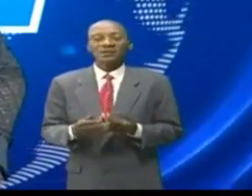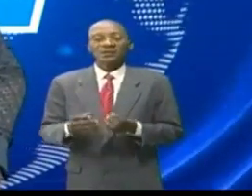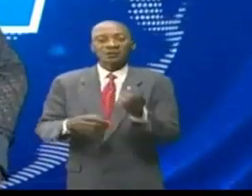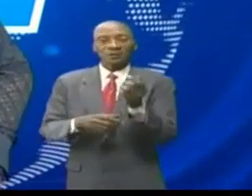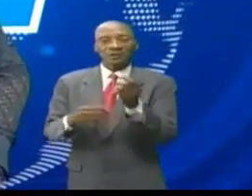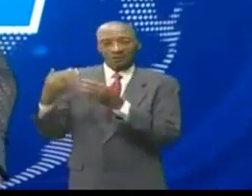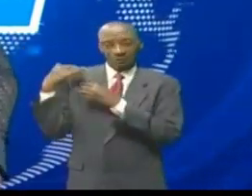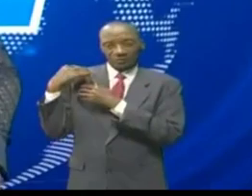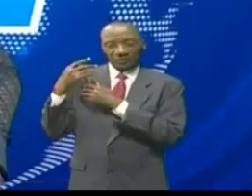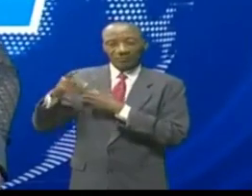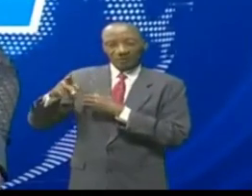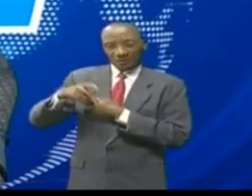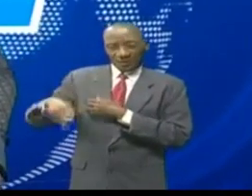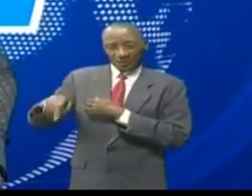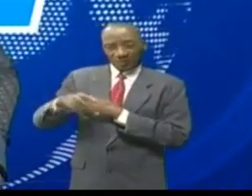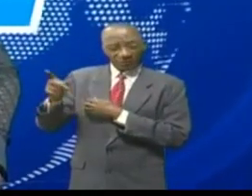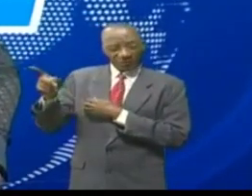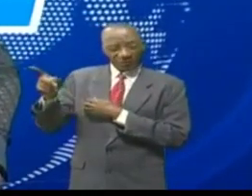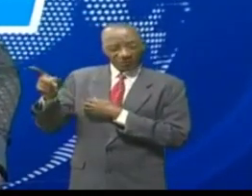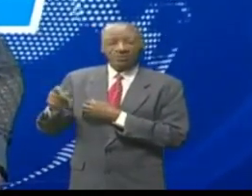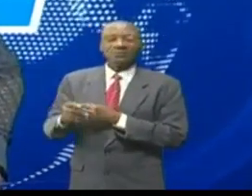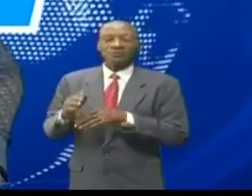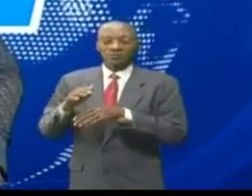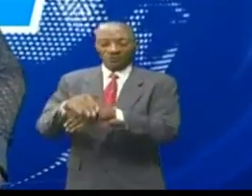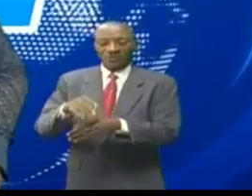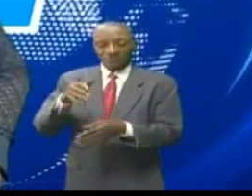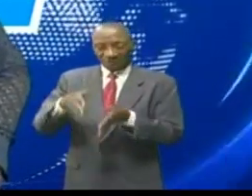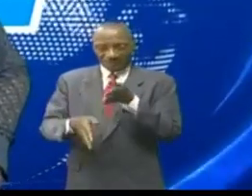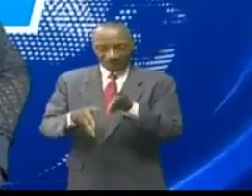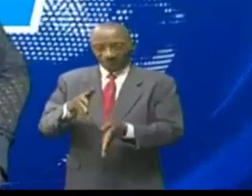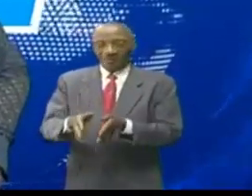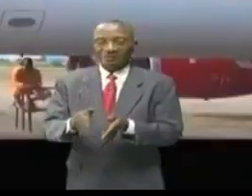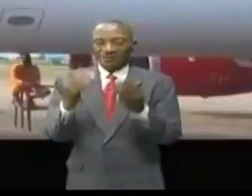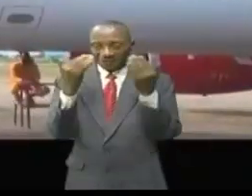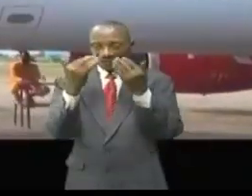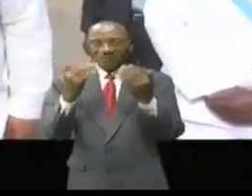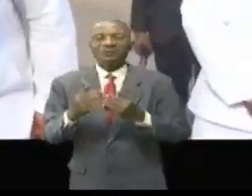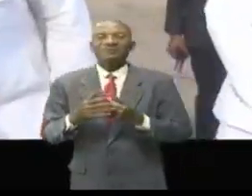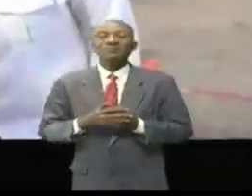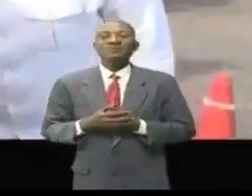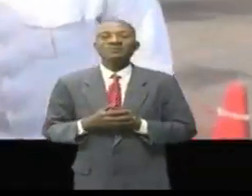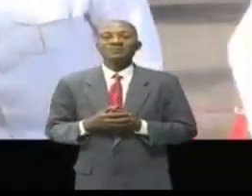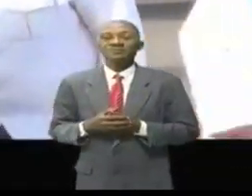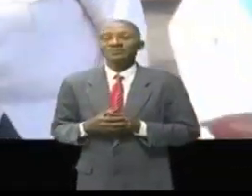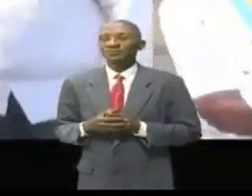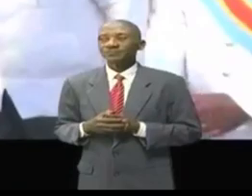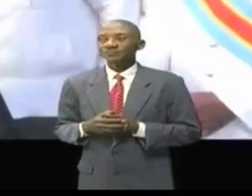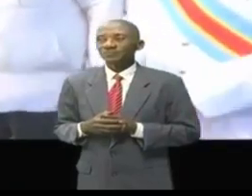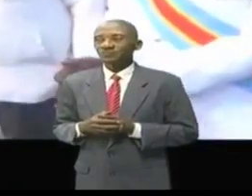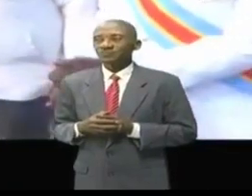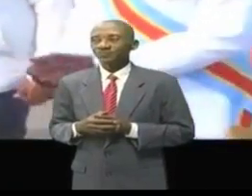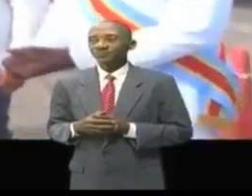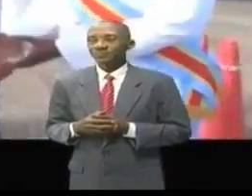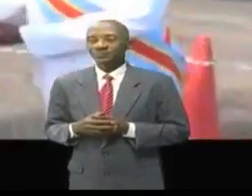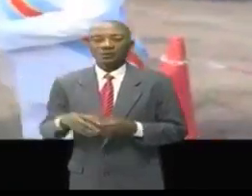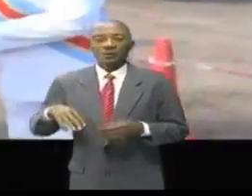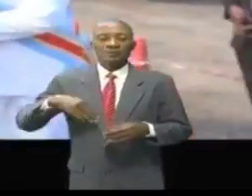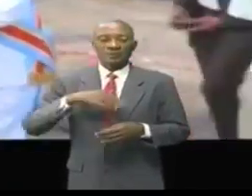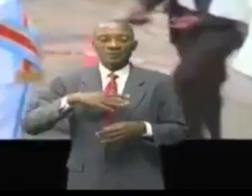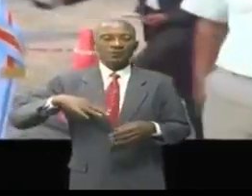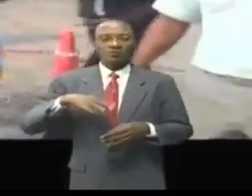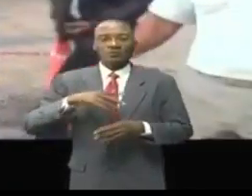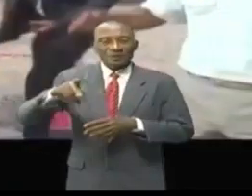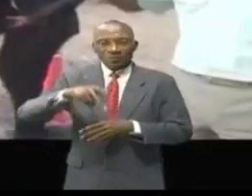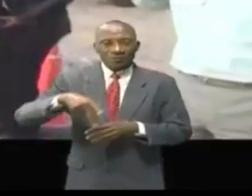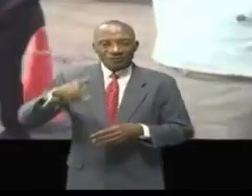était en première ligne d'une marche de soutien au FARDC. Regardez. Kinshasa, accueilli par le membre du comité provincial de